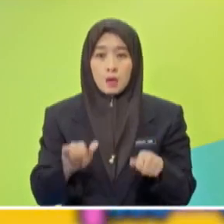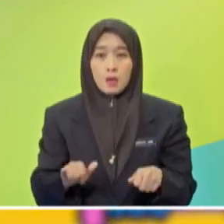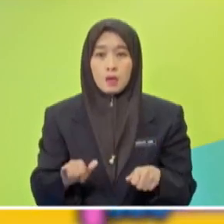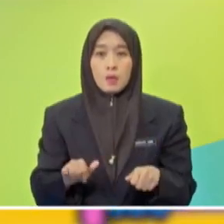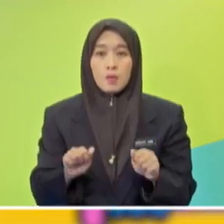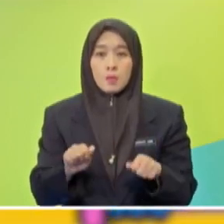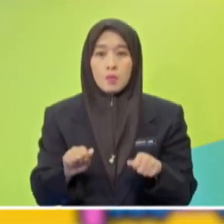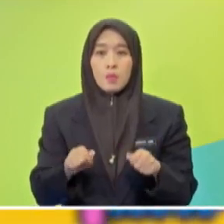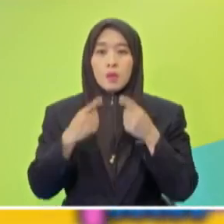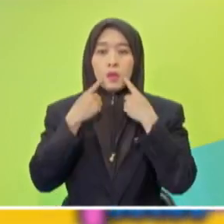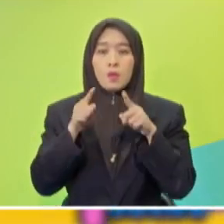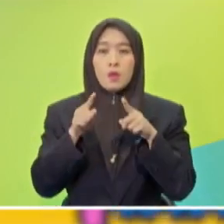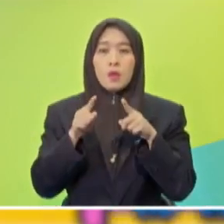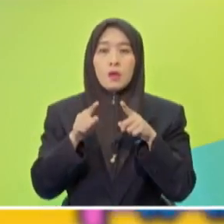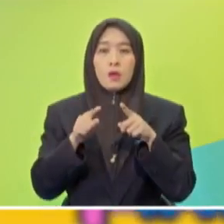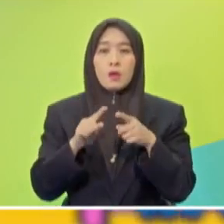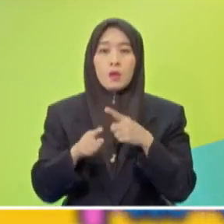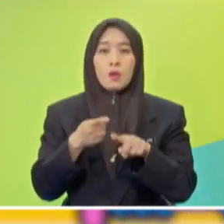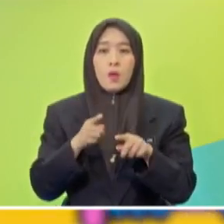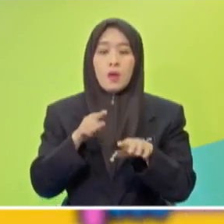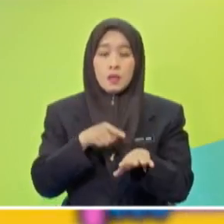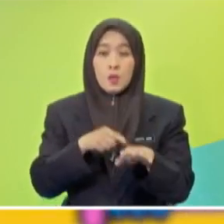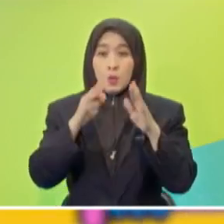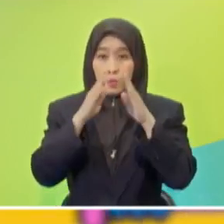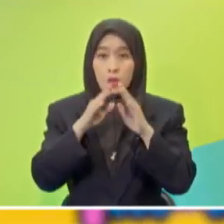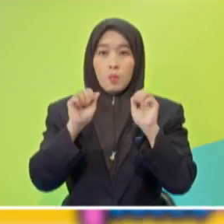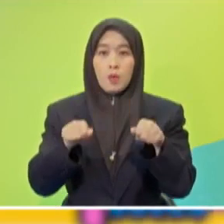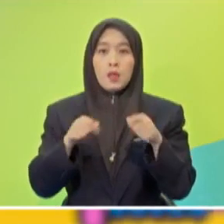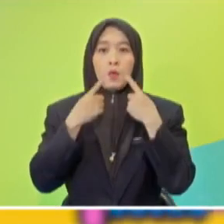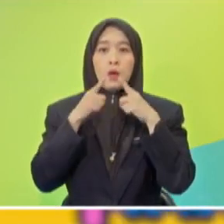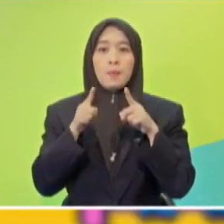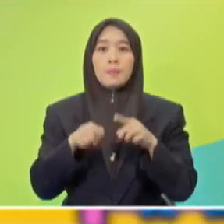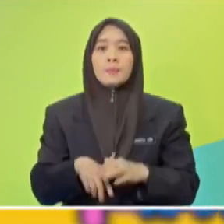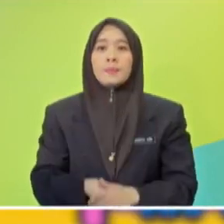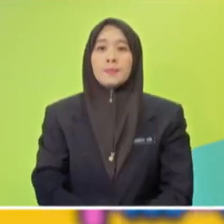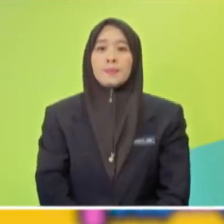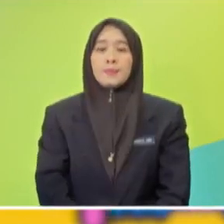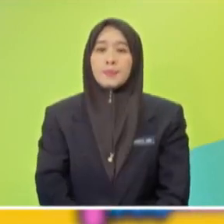rasa-rasa di rumahku boleh sama dengan kita untuk dapatkan jawabannya oke